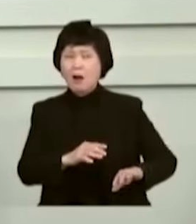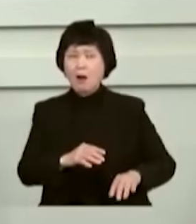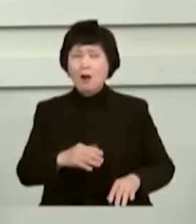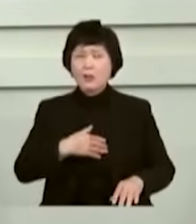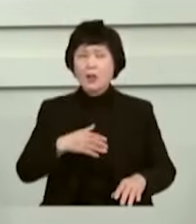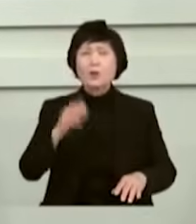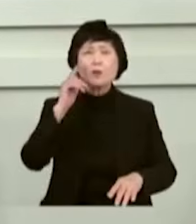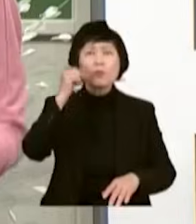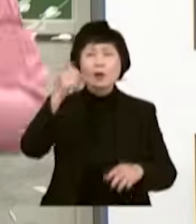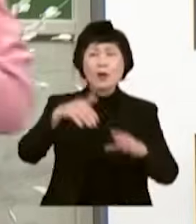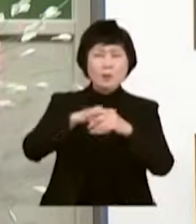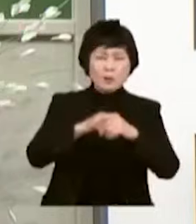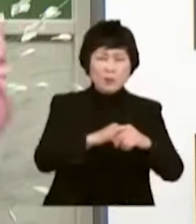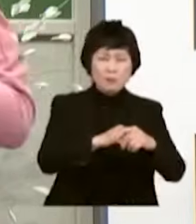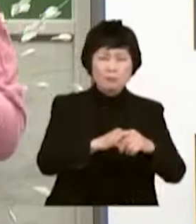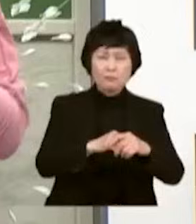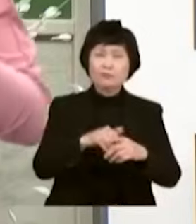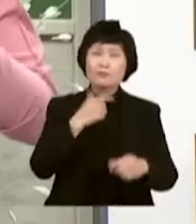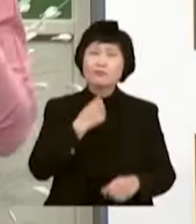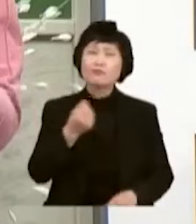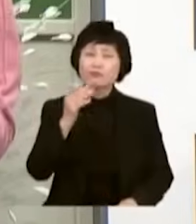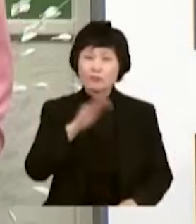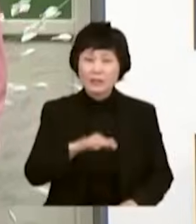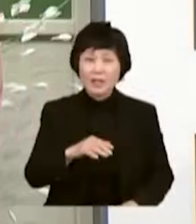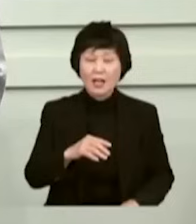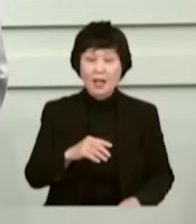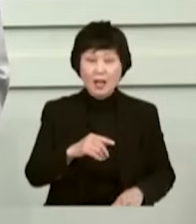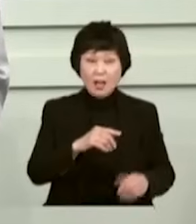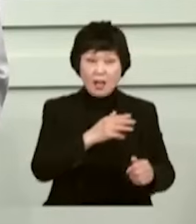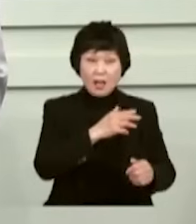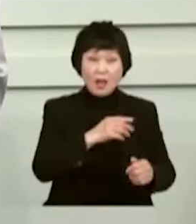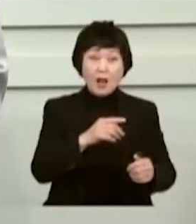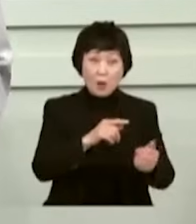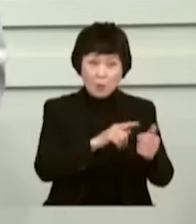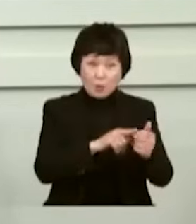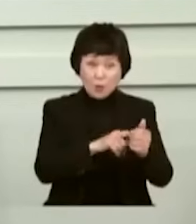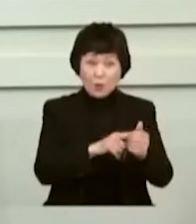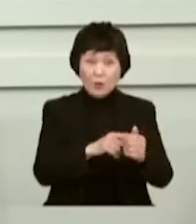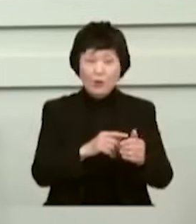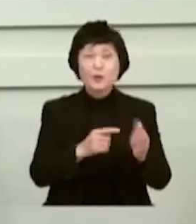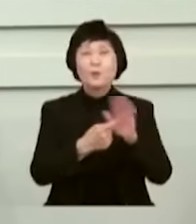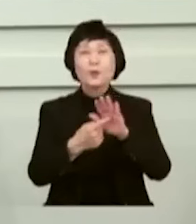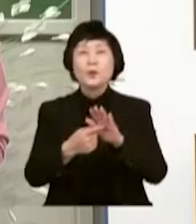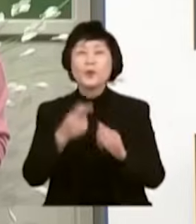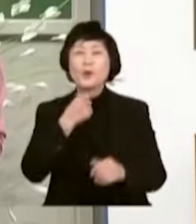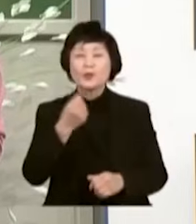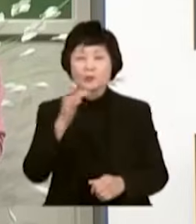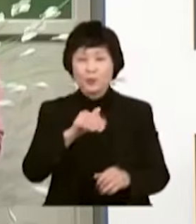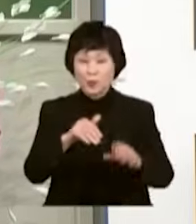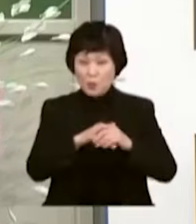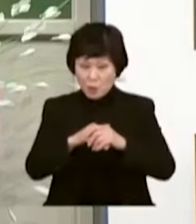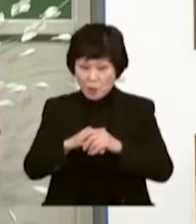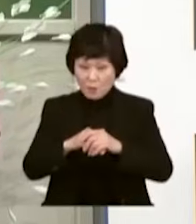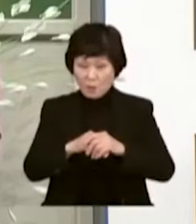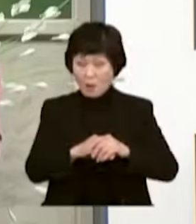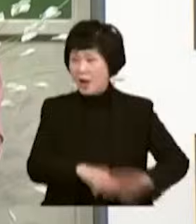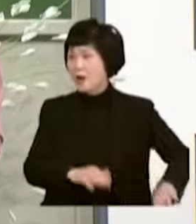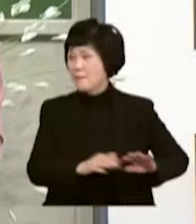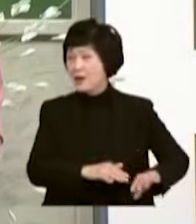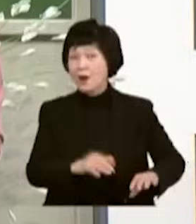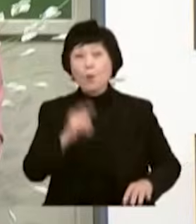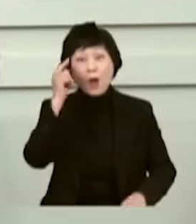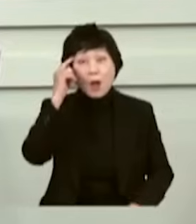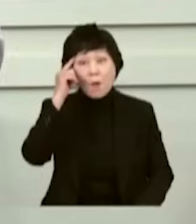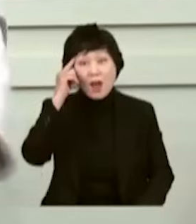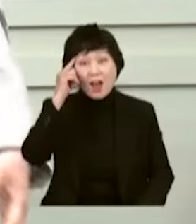모르게 자꾸 손을 잡아. 조용구 씨는 막 이게 표현을 하는 표현하고 싶은데 네. 자꾸 손을 내리라니까 난 당황해. 왜 자꾸 손을 내리세요? 아,